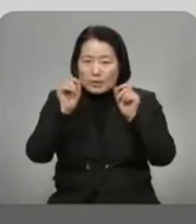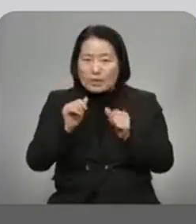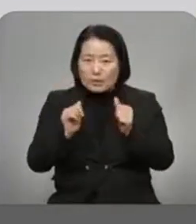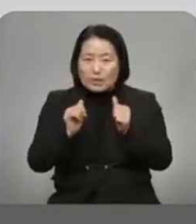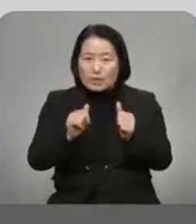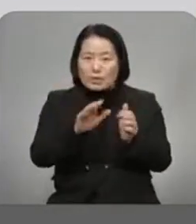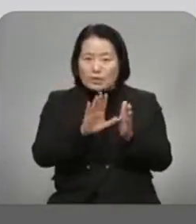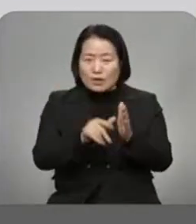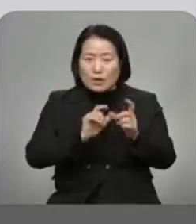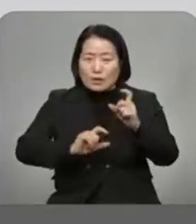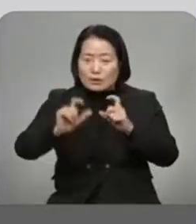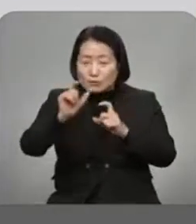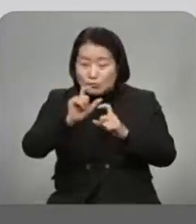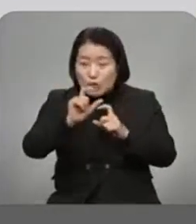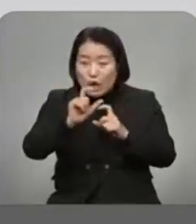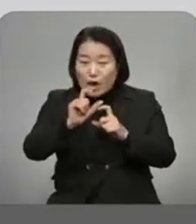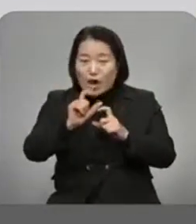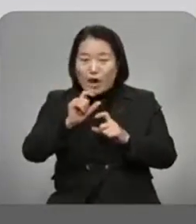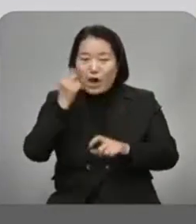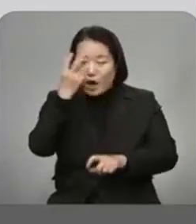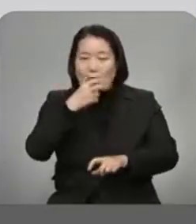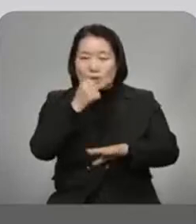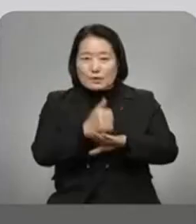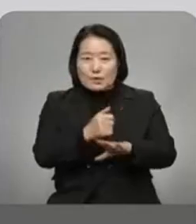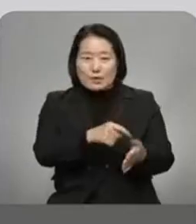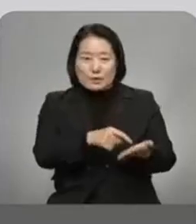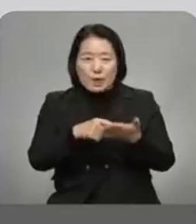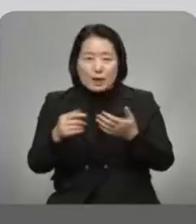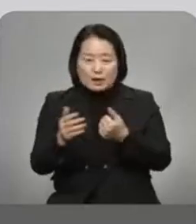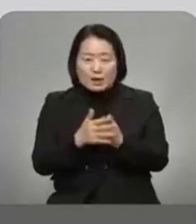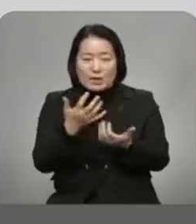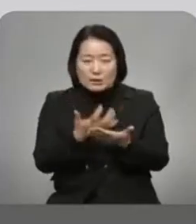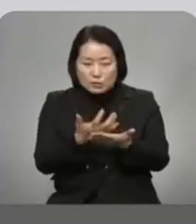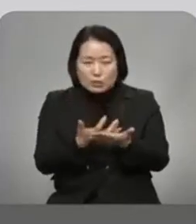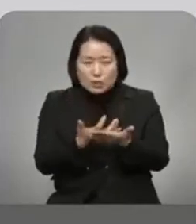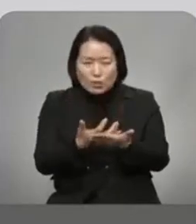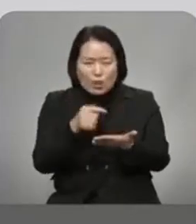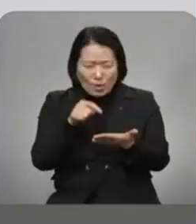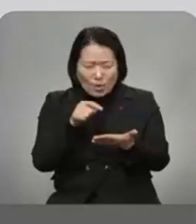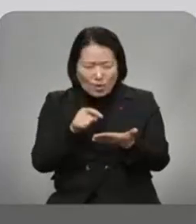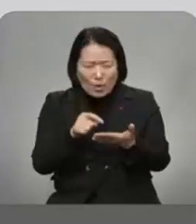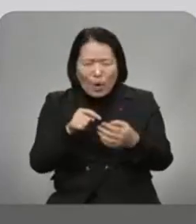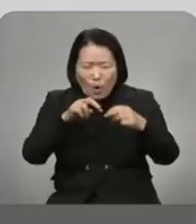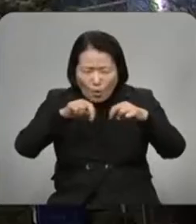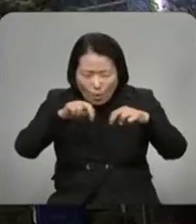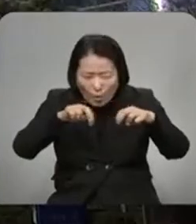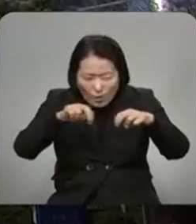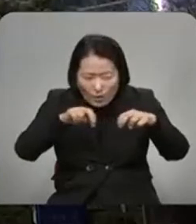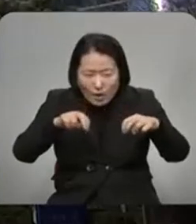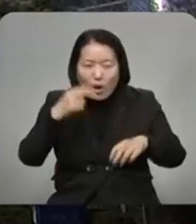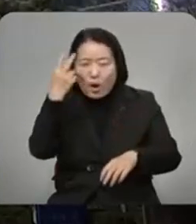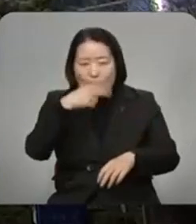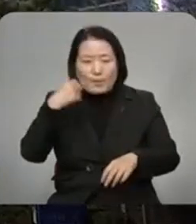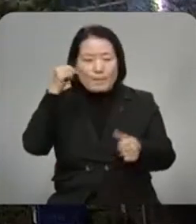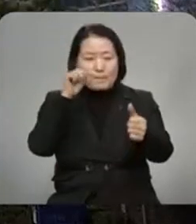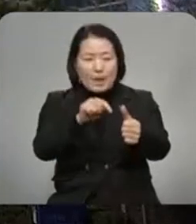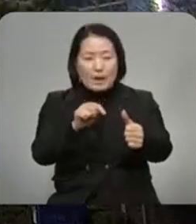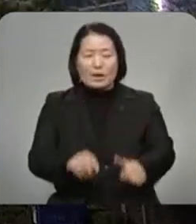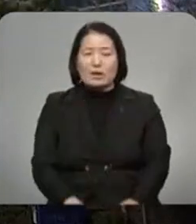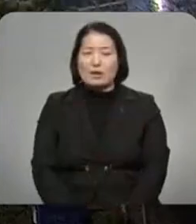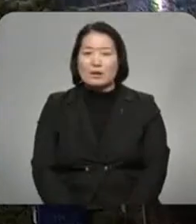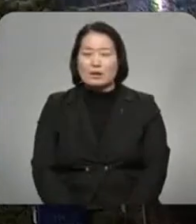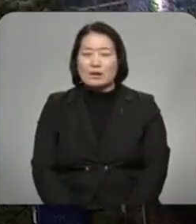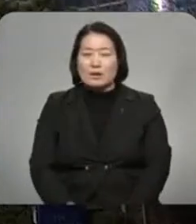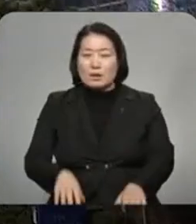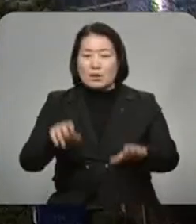추가 감정 결과 등이 나오는만큼 자료를 좀 더 검토해 보자는 취지라고 설명했습니다 검찰은 특히